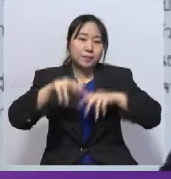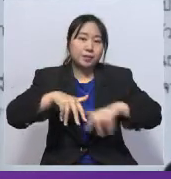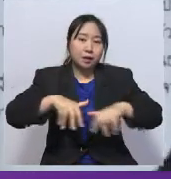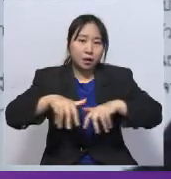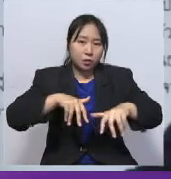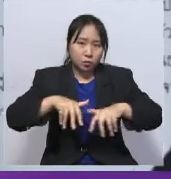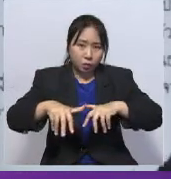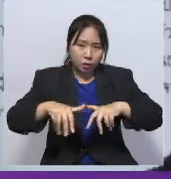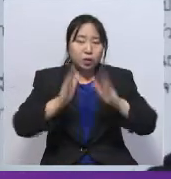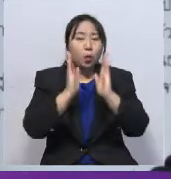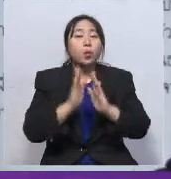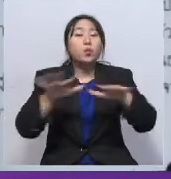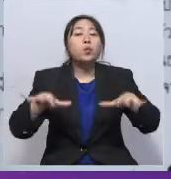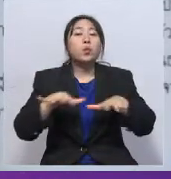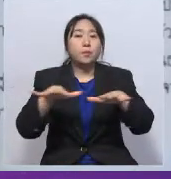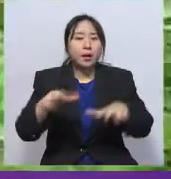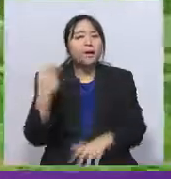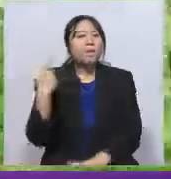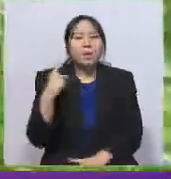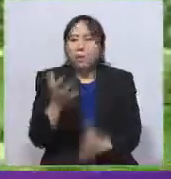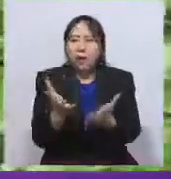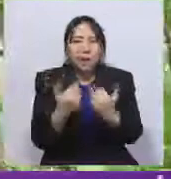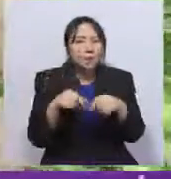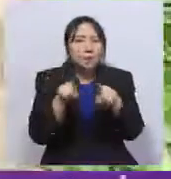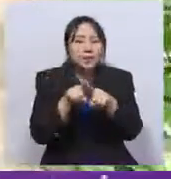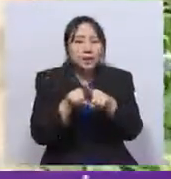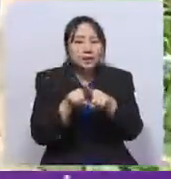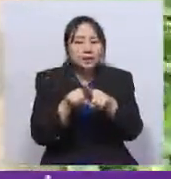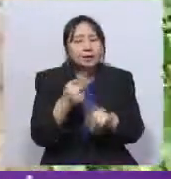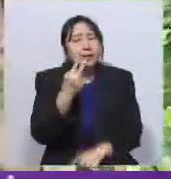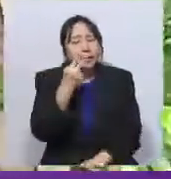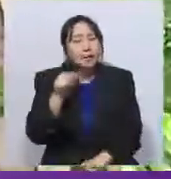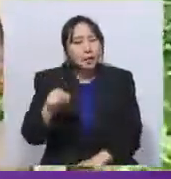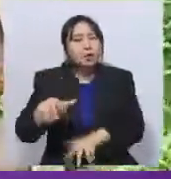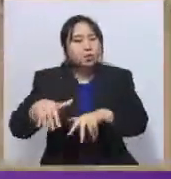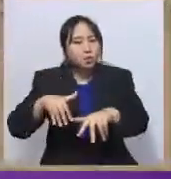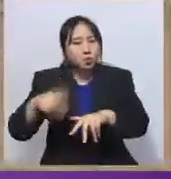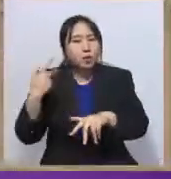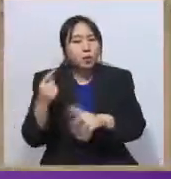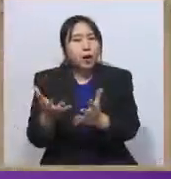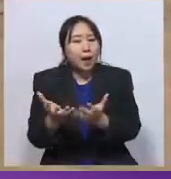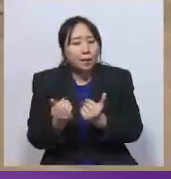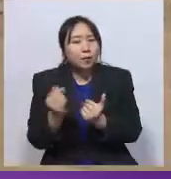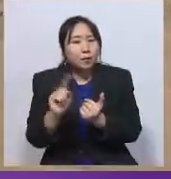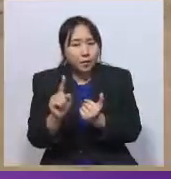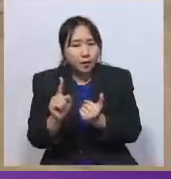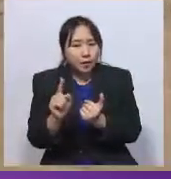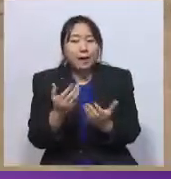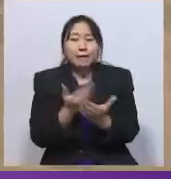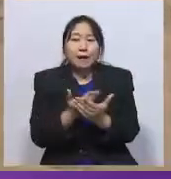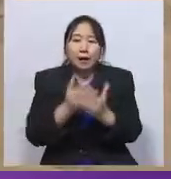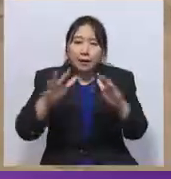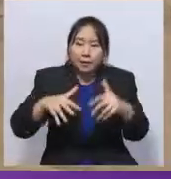นทั้งคนทั่วไปก็ได้รับประโยชน์นี่เป็นส่วนหนึ่งว่าเนี่ยชุมชนได้ประโยชน์จากการนอกจากได้เงิน